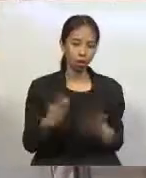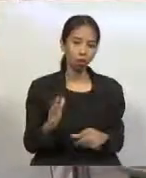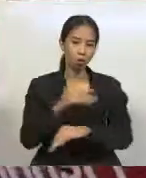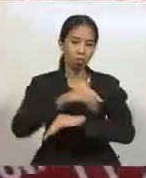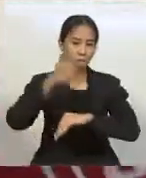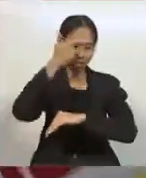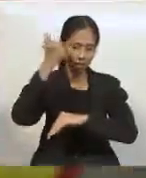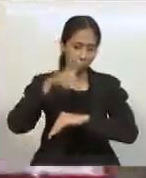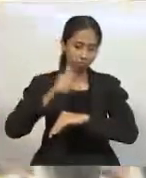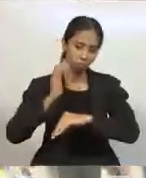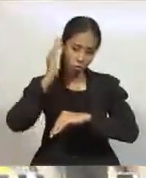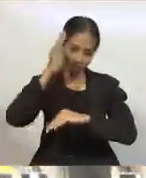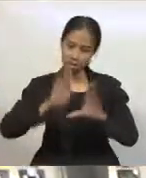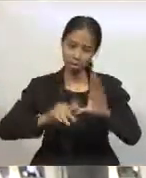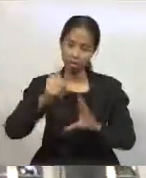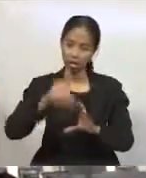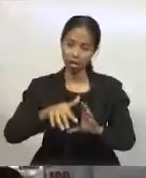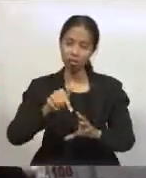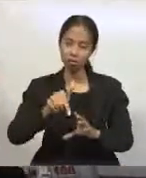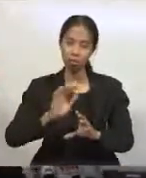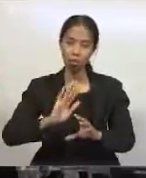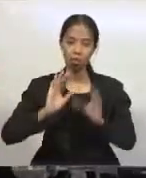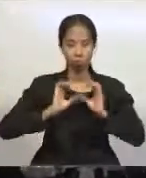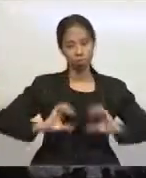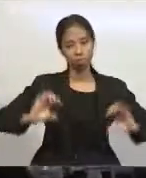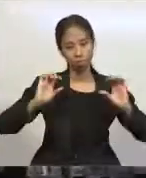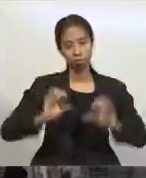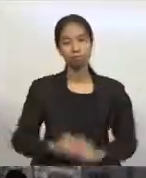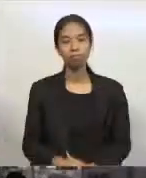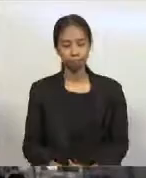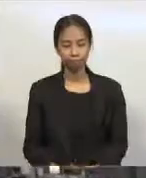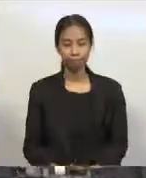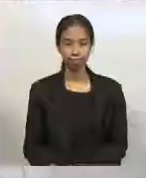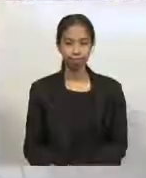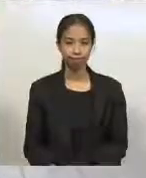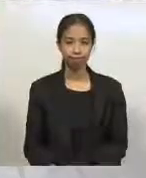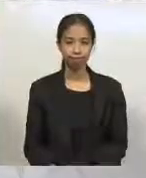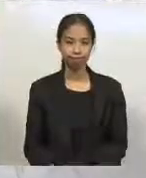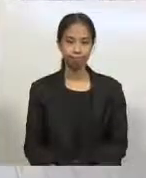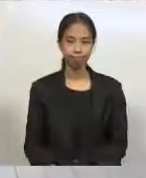ำไม่ให้มีการเข้าร่วมโครงการต่างๆของภาครัฐในอนาคตด้วยค่ะ